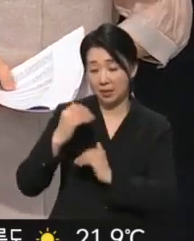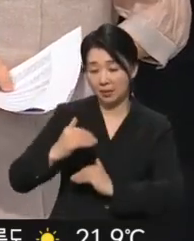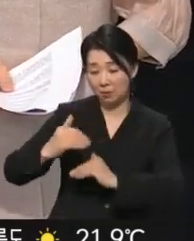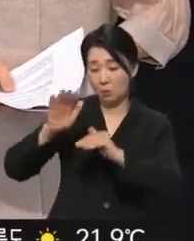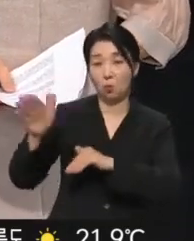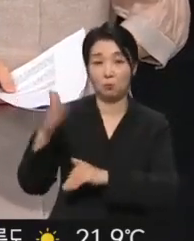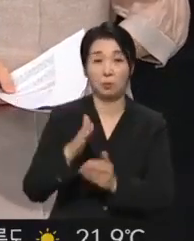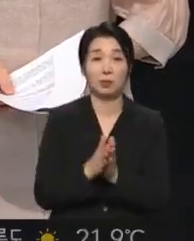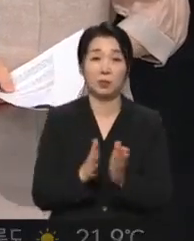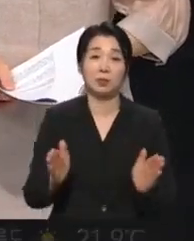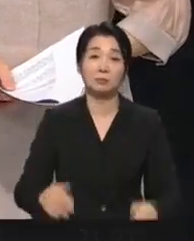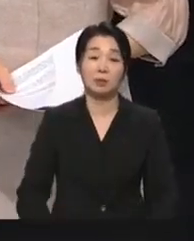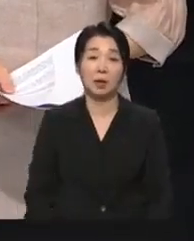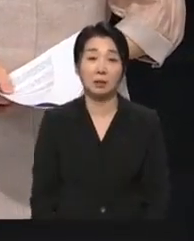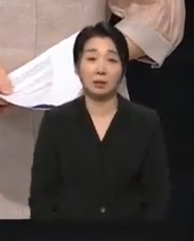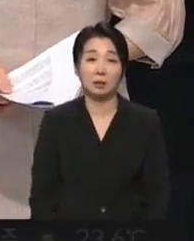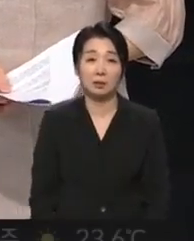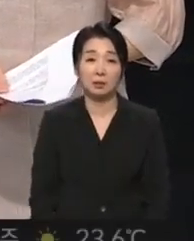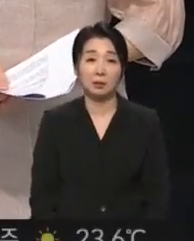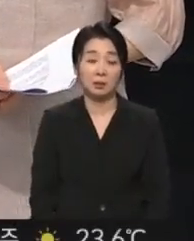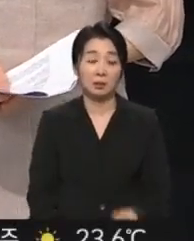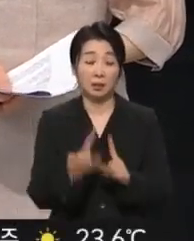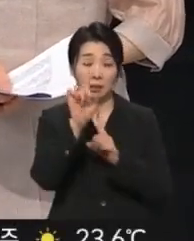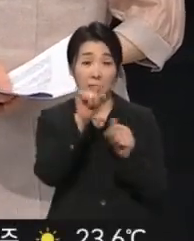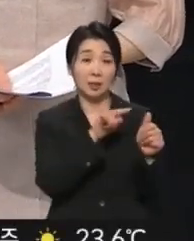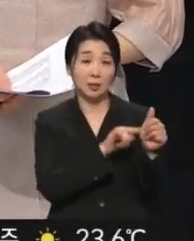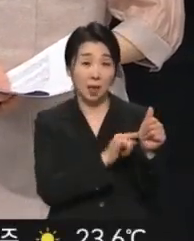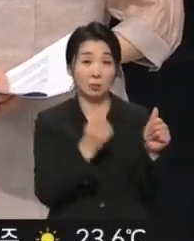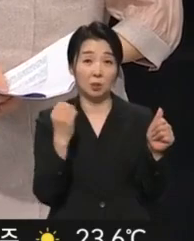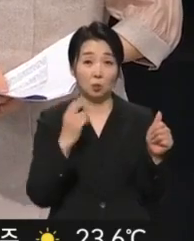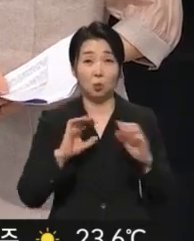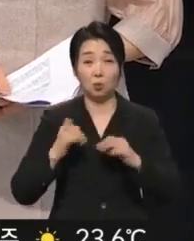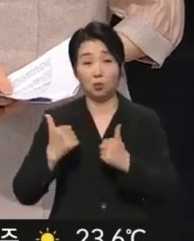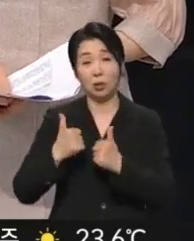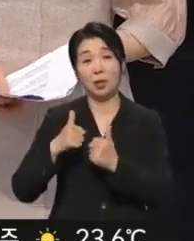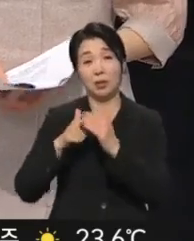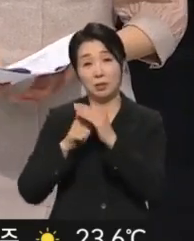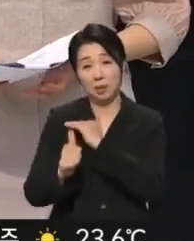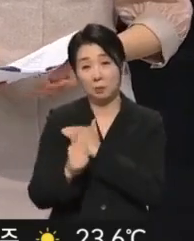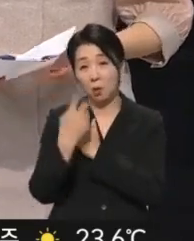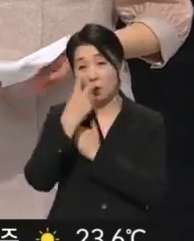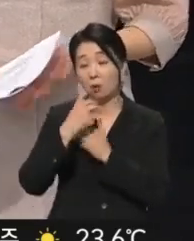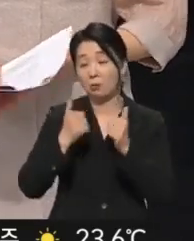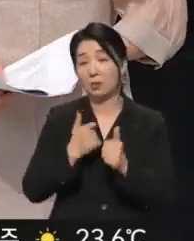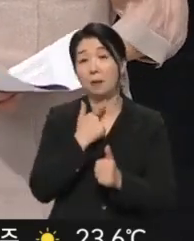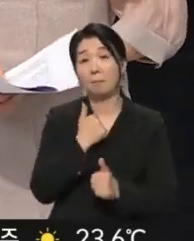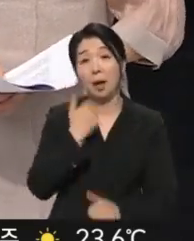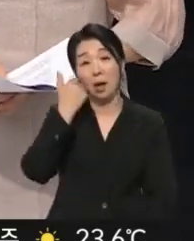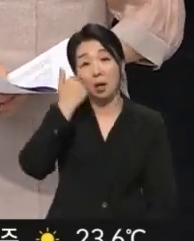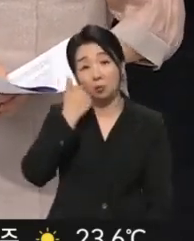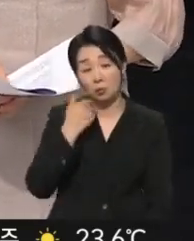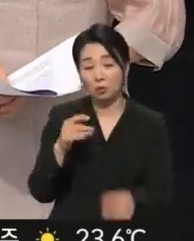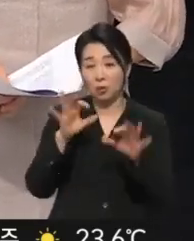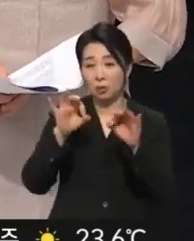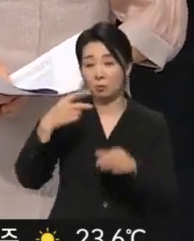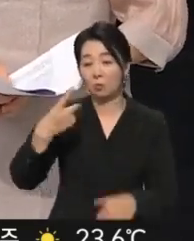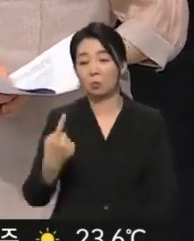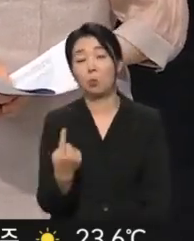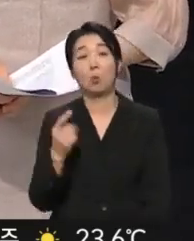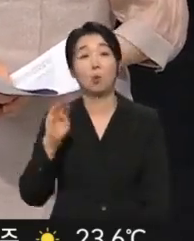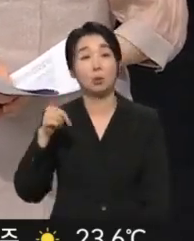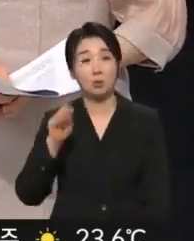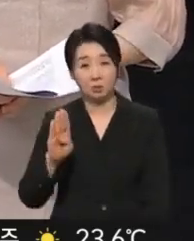오늘부터 시작됐습니다. 당사자인 이상민 장관 그리고 국회 측 대표로 검사 역할을 맡게 된 김도읍